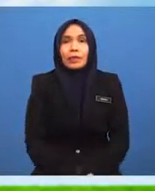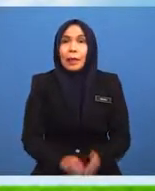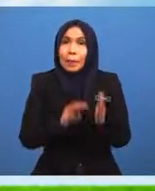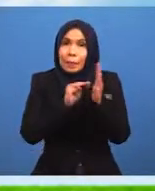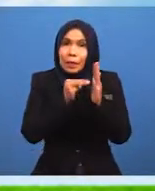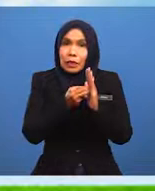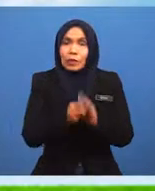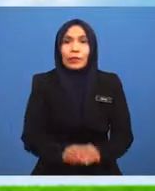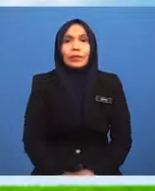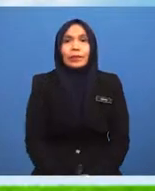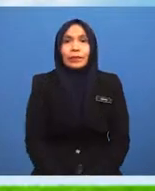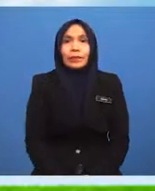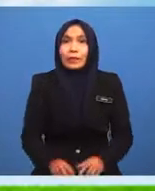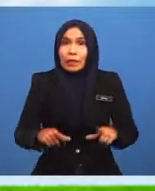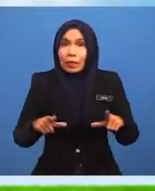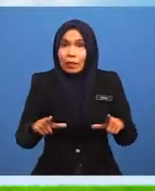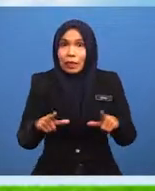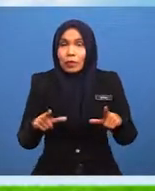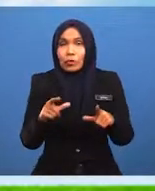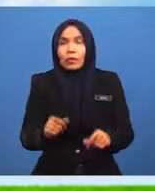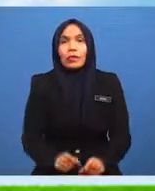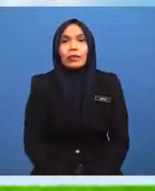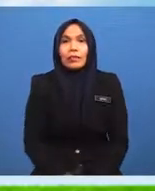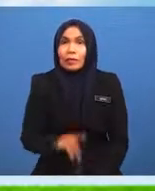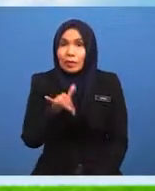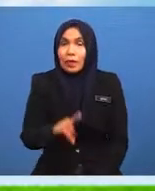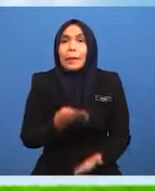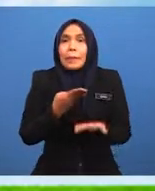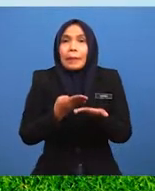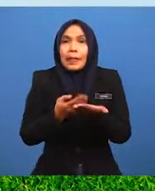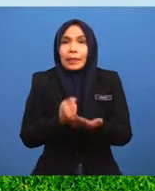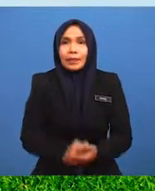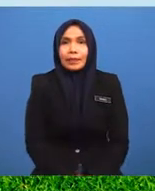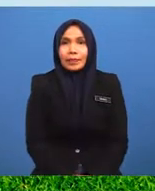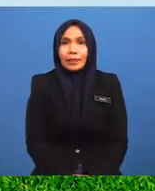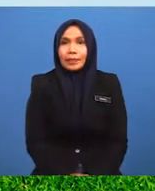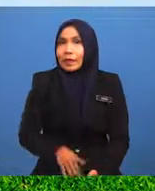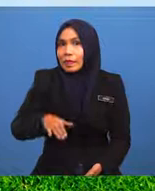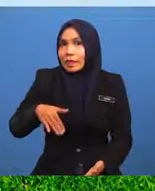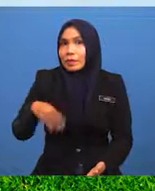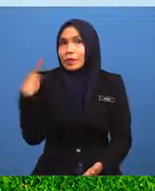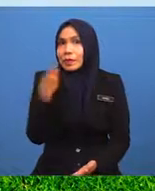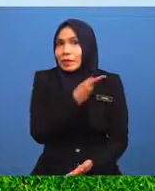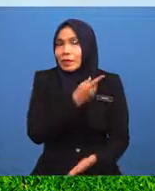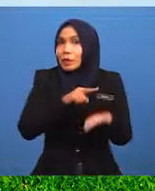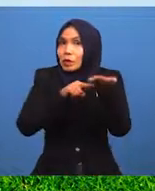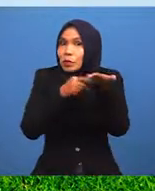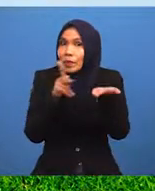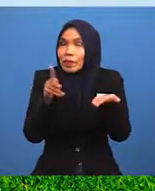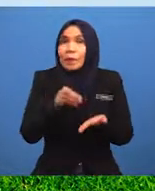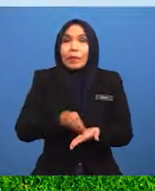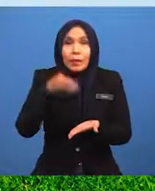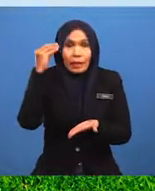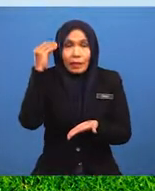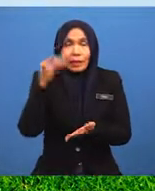bermaksud tingkah laku atau perlakuan yang baik. Sebelum kita memulakan